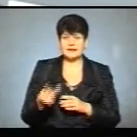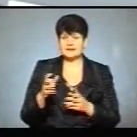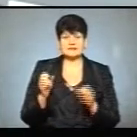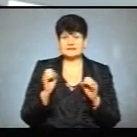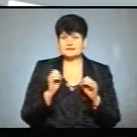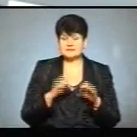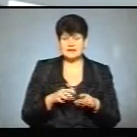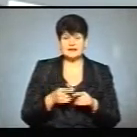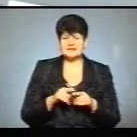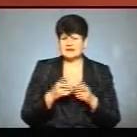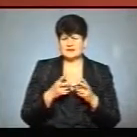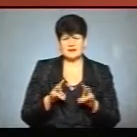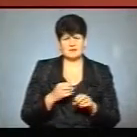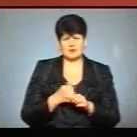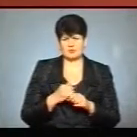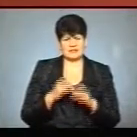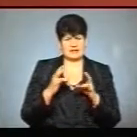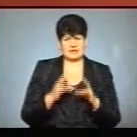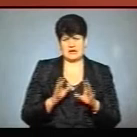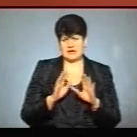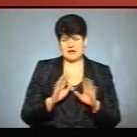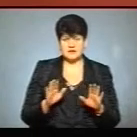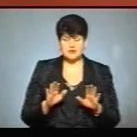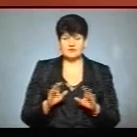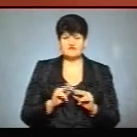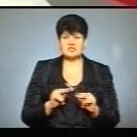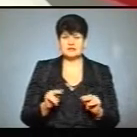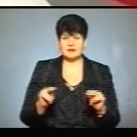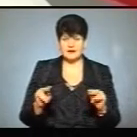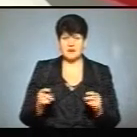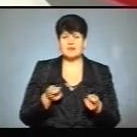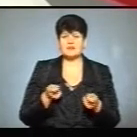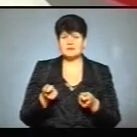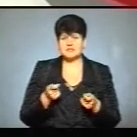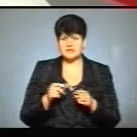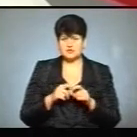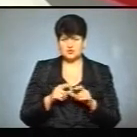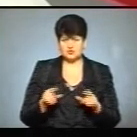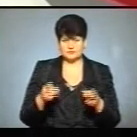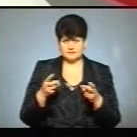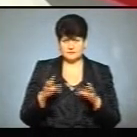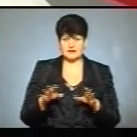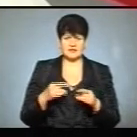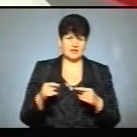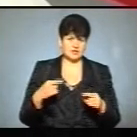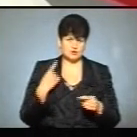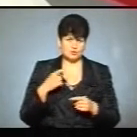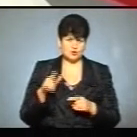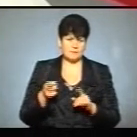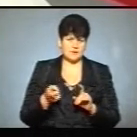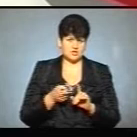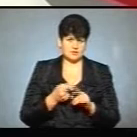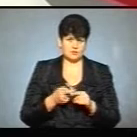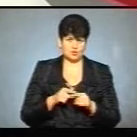це не треба з того робити трагедію як самим вчителям, так і адміністрації школи, чи там іншим особам, причетним до